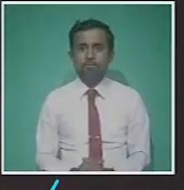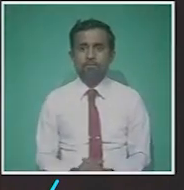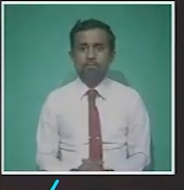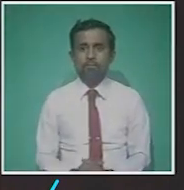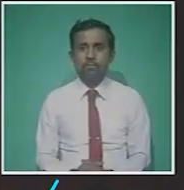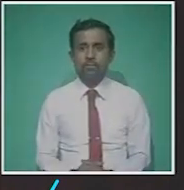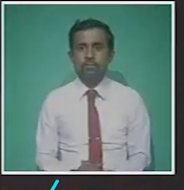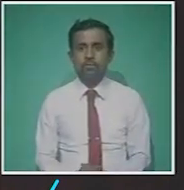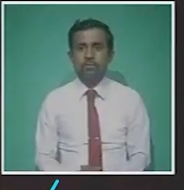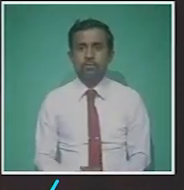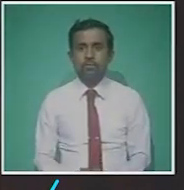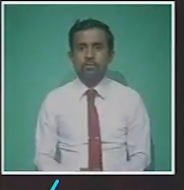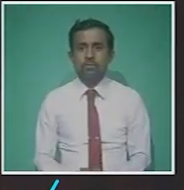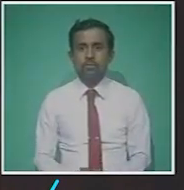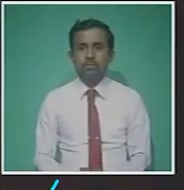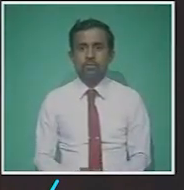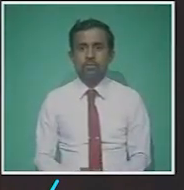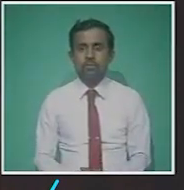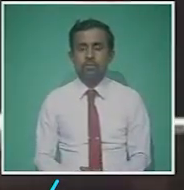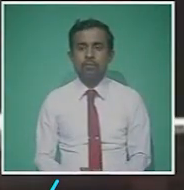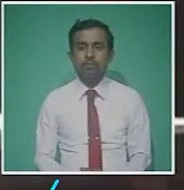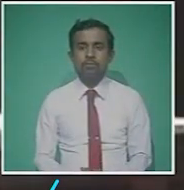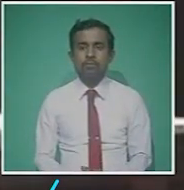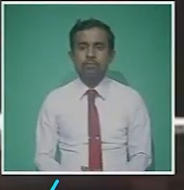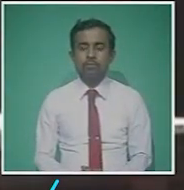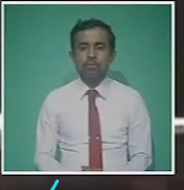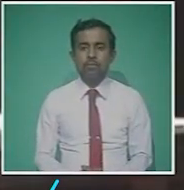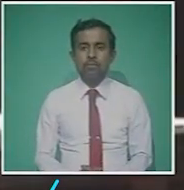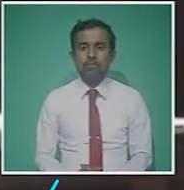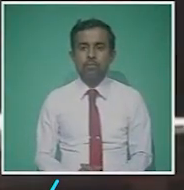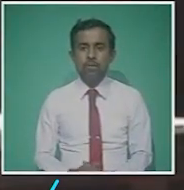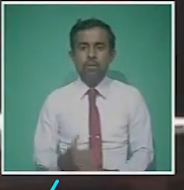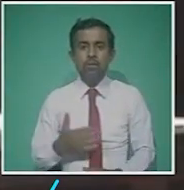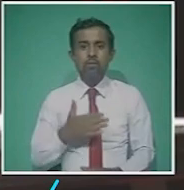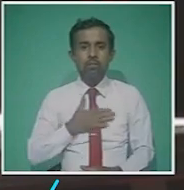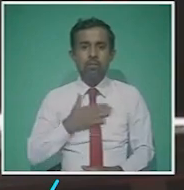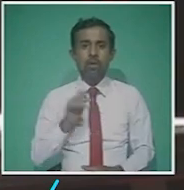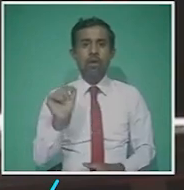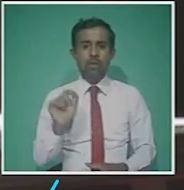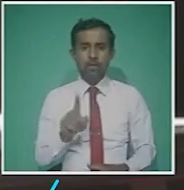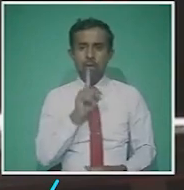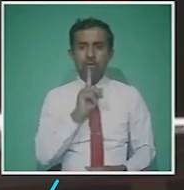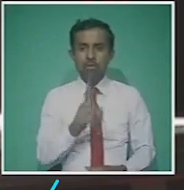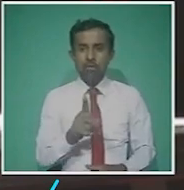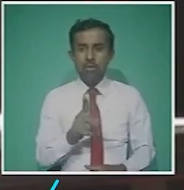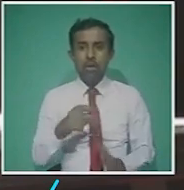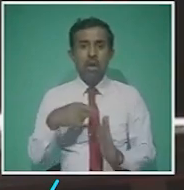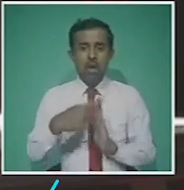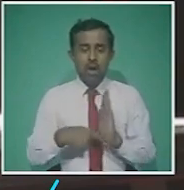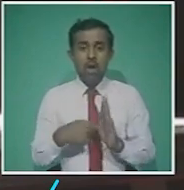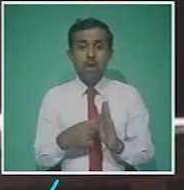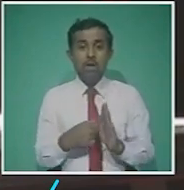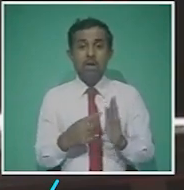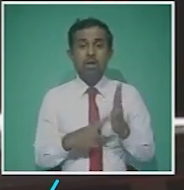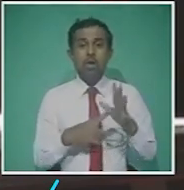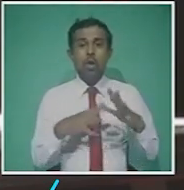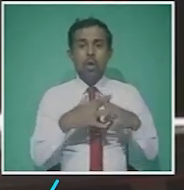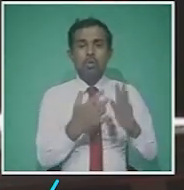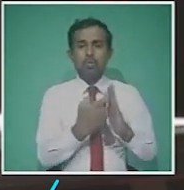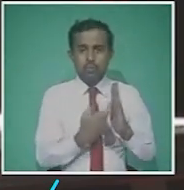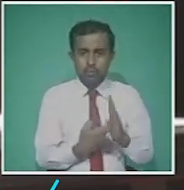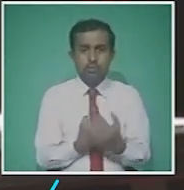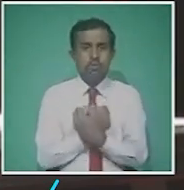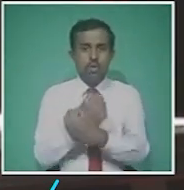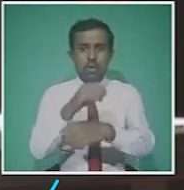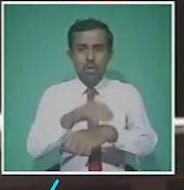member Instead my name, I'm not trying to cross him. Obatuma kiwa wage, Lanka tina danda niti sangraha yatate un attarang kota